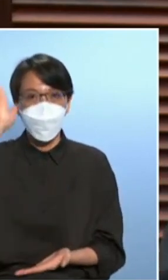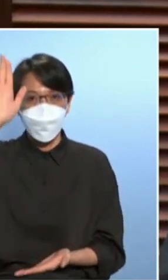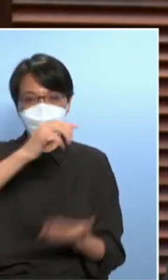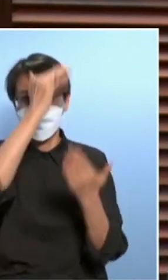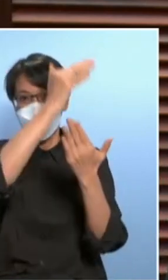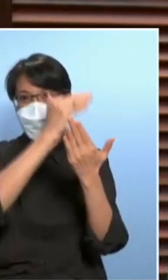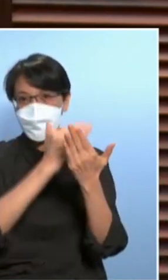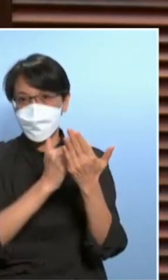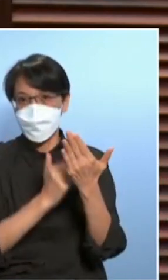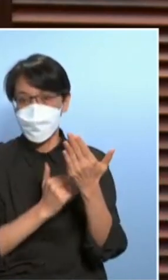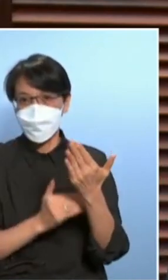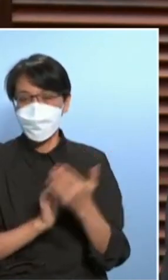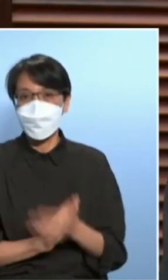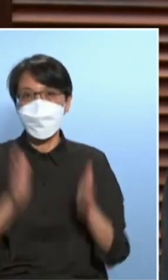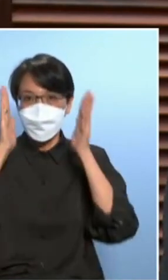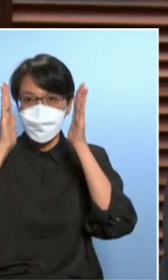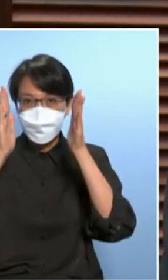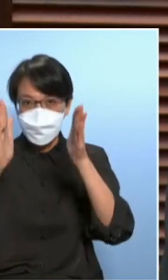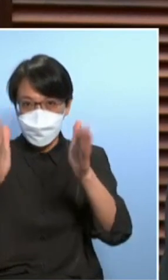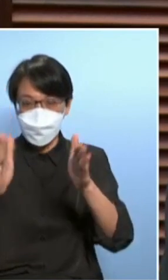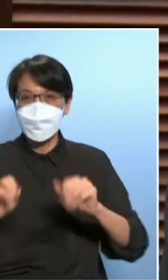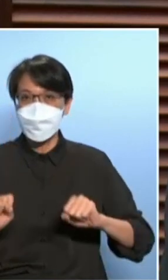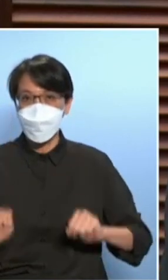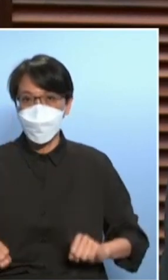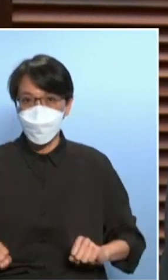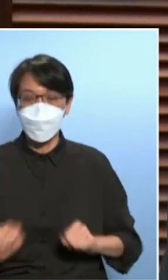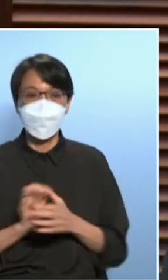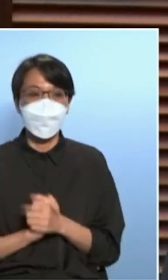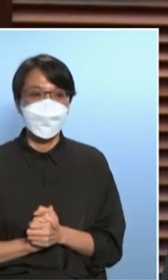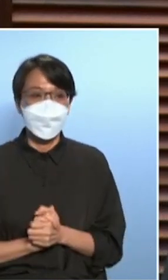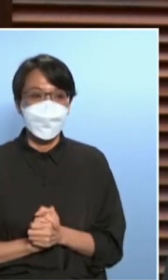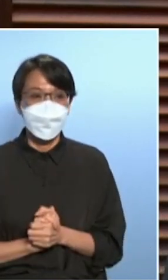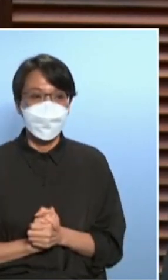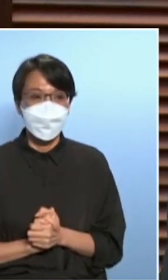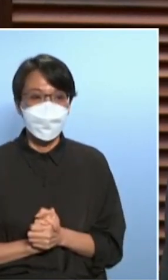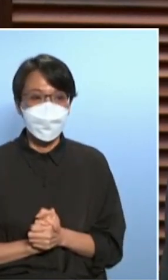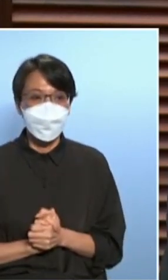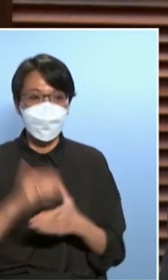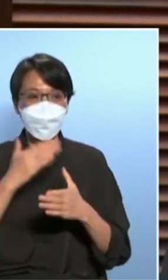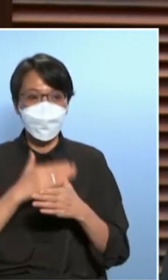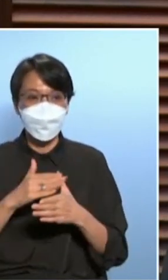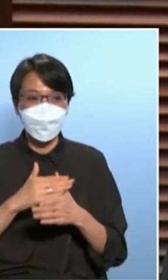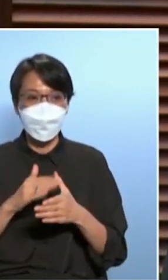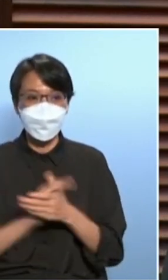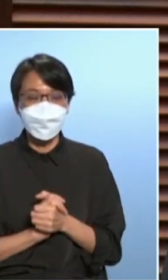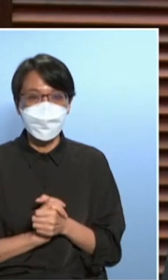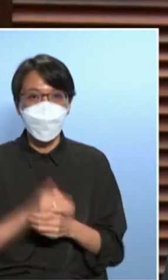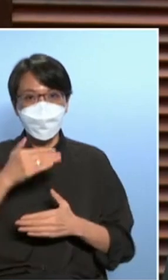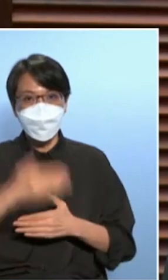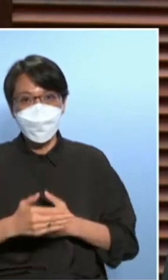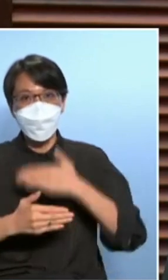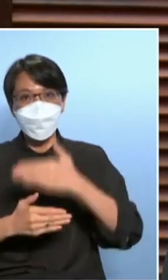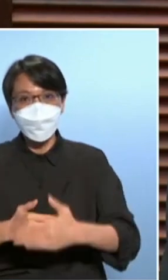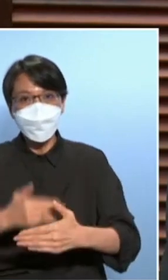策那個走的方向 是堅定的。咁咧，亦都正正係咧，我哋喺走每一步嘅